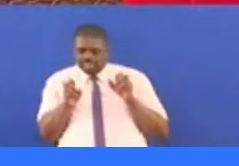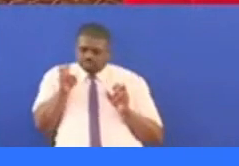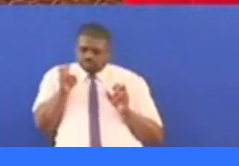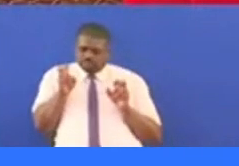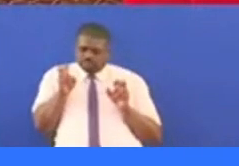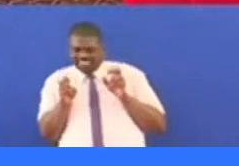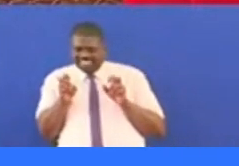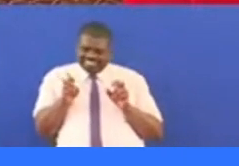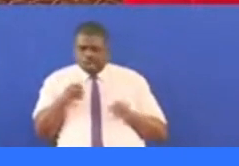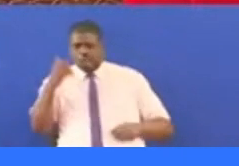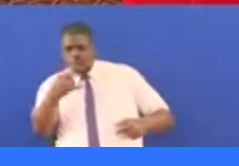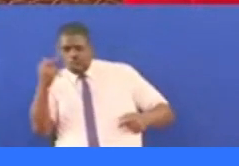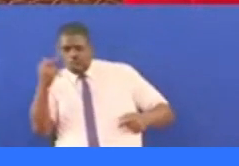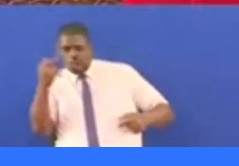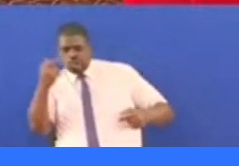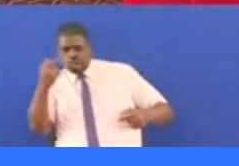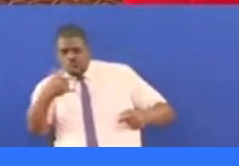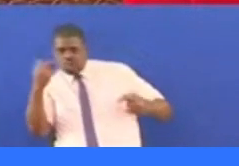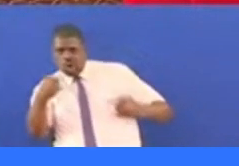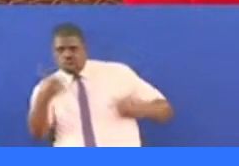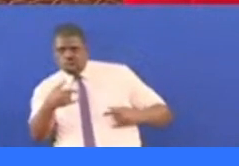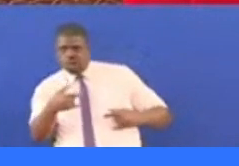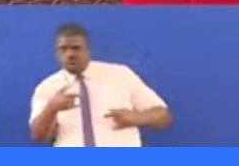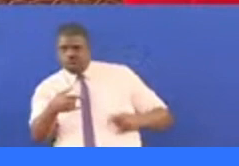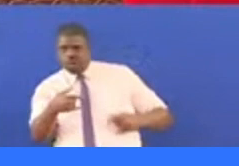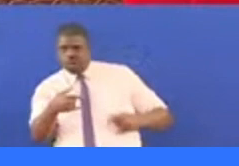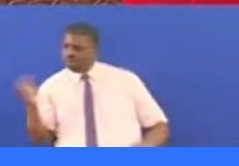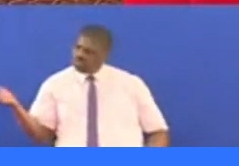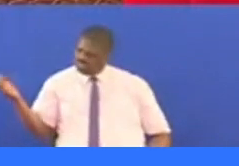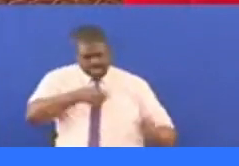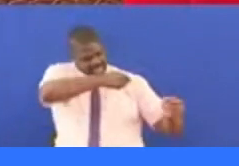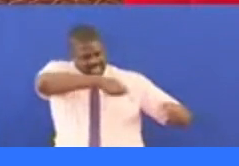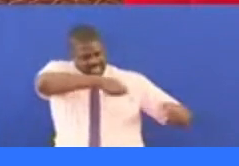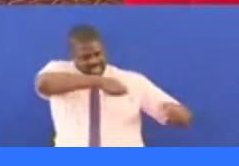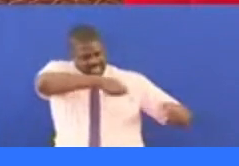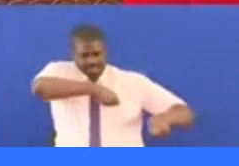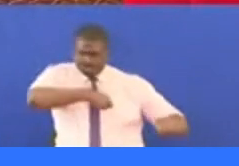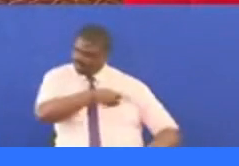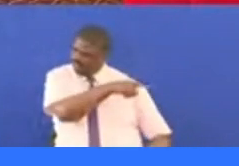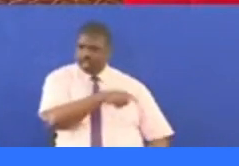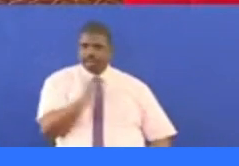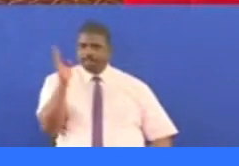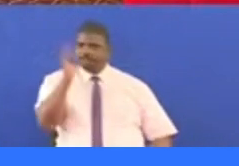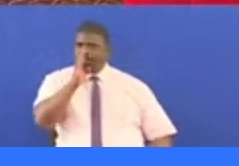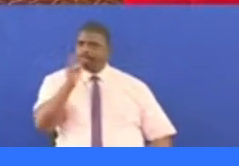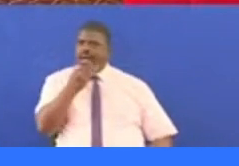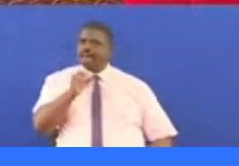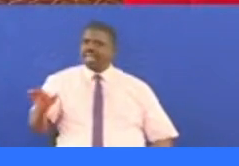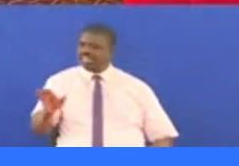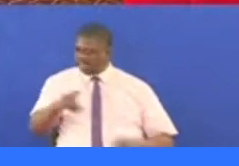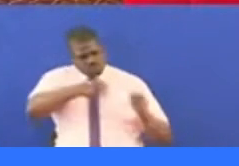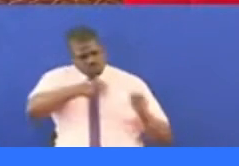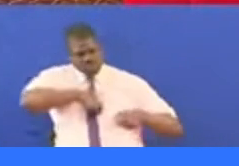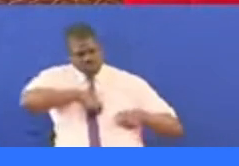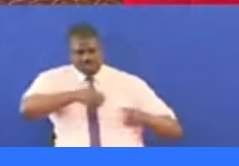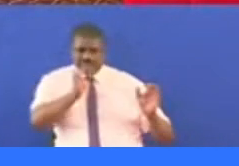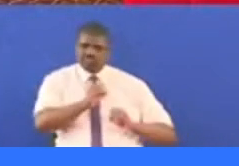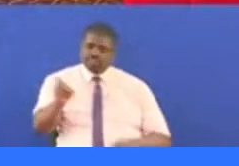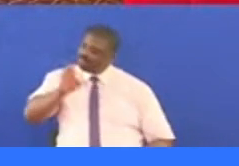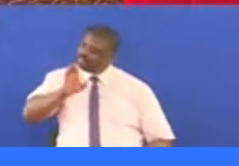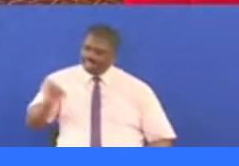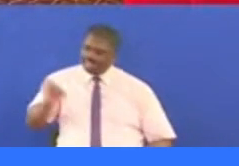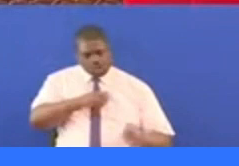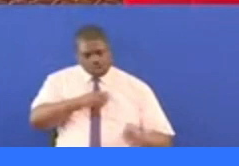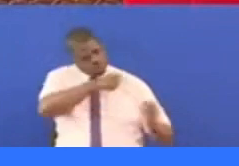flavor, halafu leo ukamwambia akalime? Baba yake hakuwahi kulima, mama yake hakuwahi kulima,